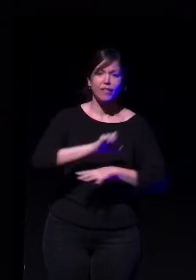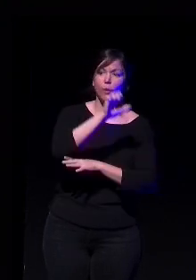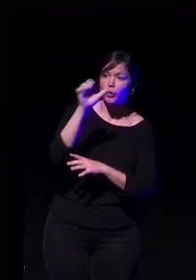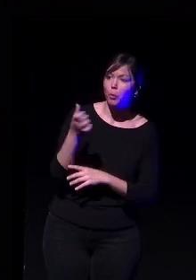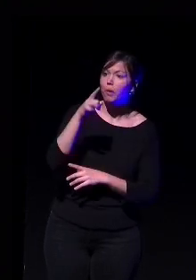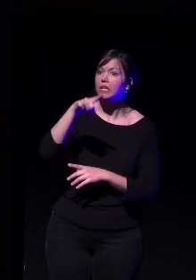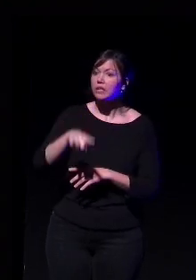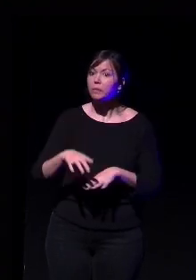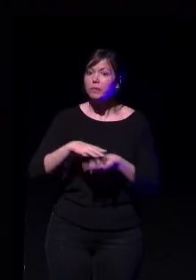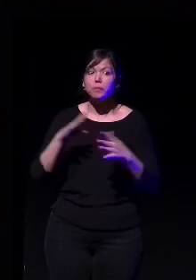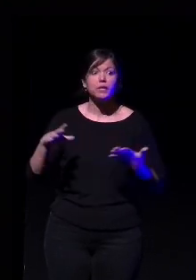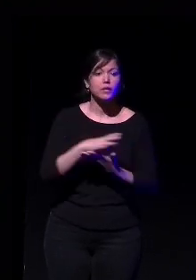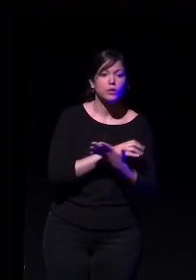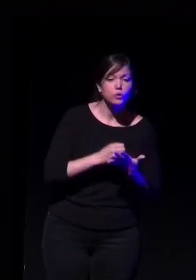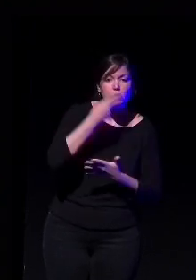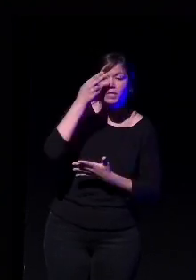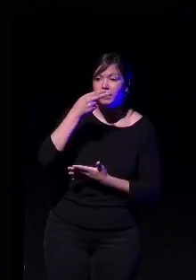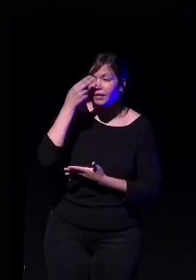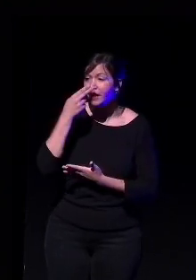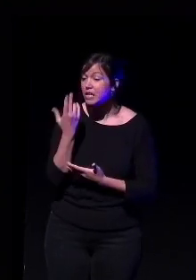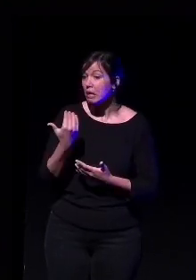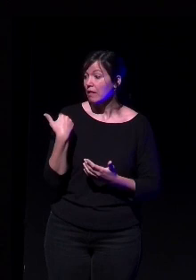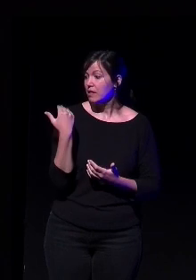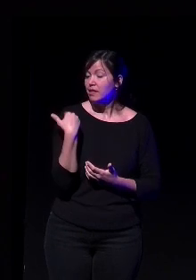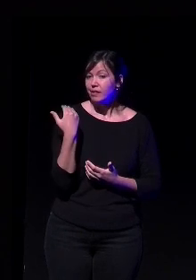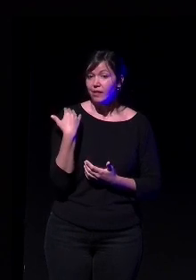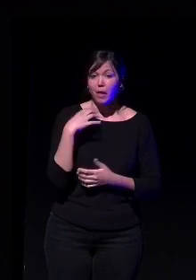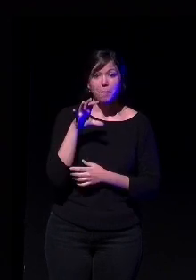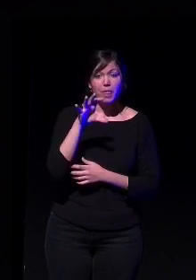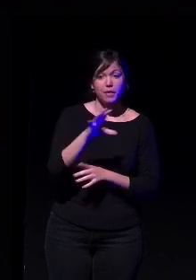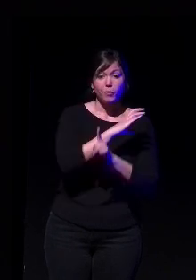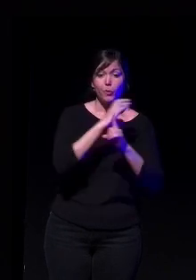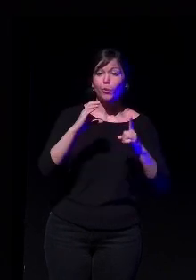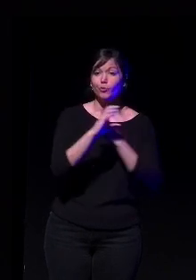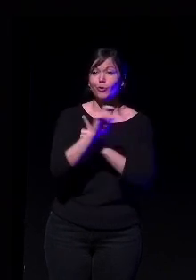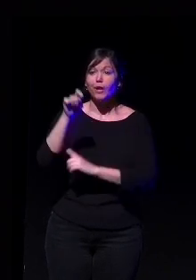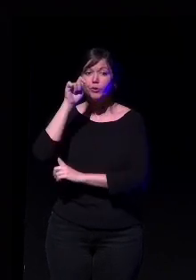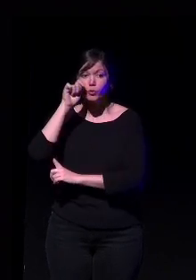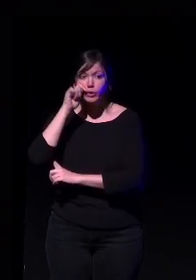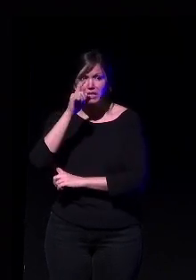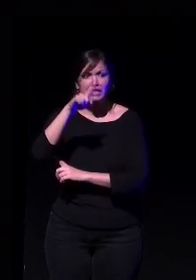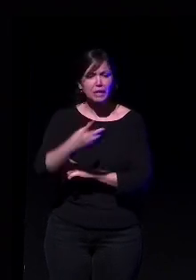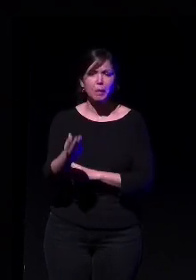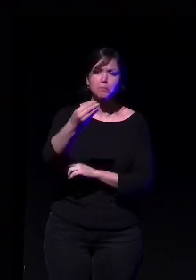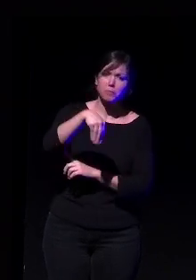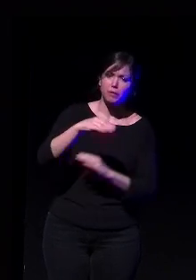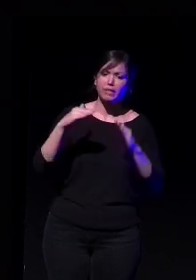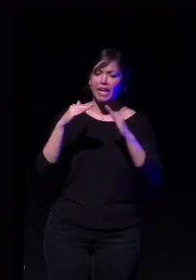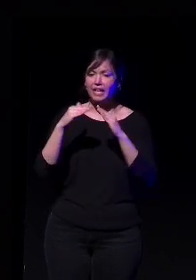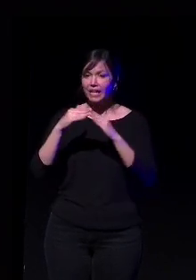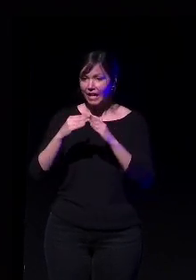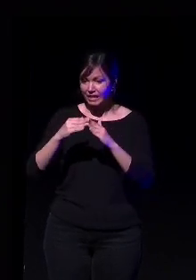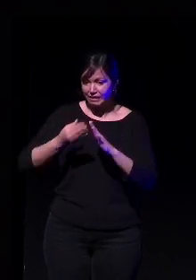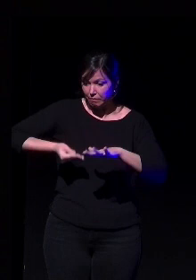fires per a tots els gustos i interessos i fa poc a aquest patrimoni cultural i turístic s'hi suma la Casa Natal de Salvador